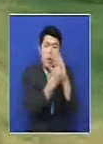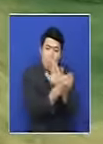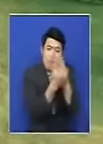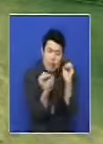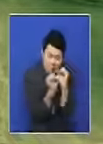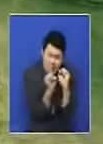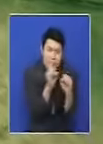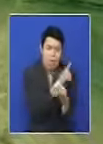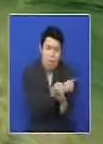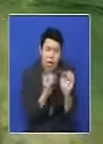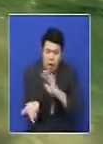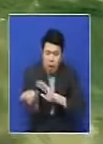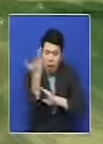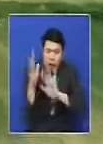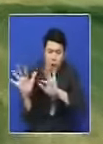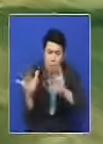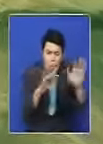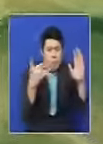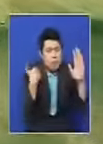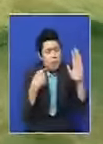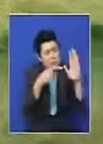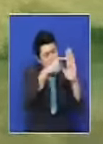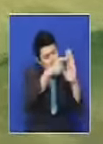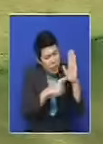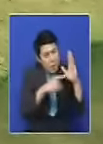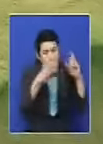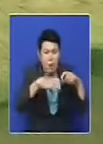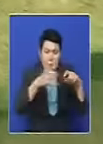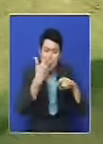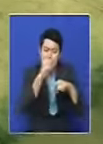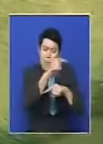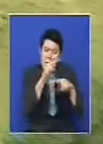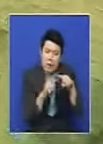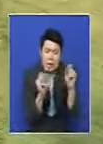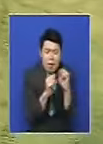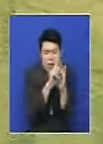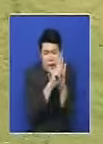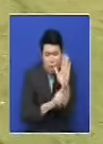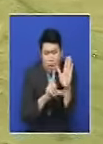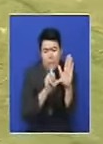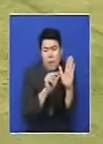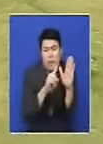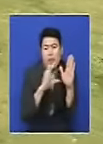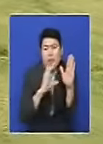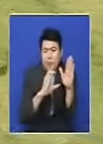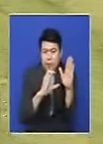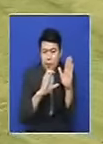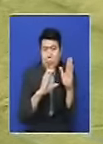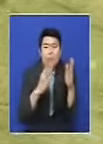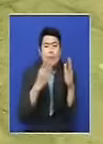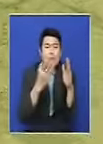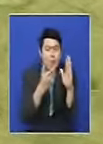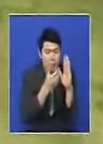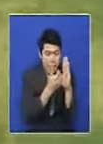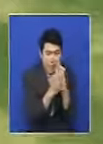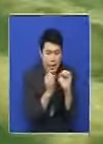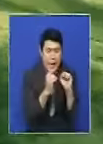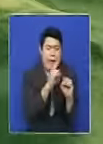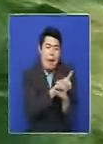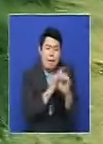าศเย็นกับมีหมอกในตอนเช้ามีหมอกหนาในบางพื้นที่ฝนร้อยละ10นะครับอุณหภูมิต่ำสุด 21 องศาเซลเซียสภาคตะวันออกมีเม